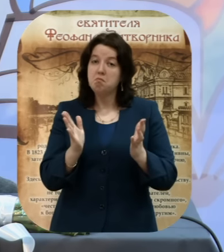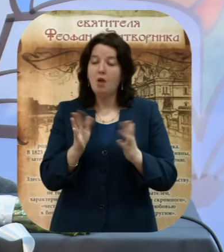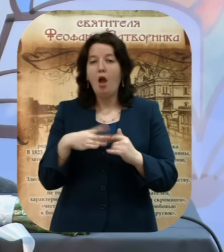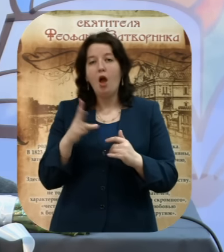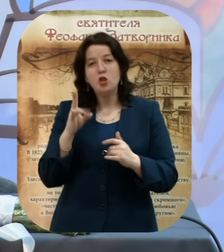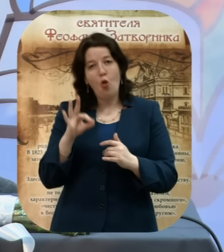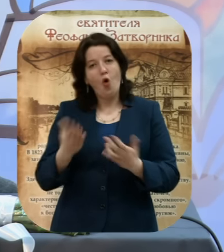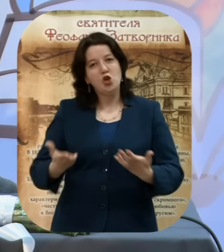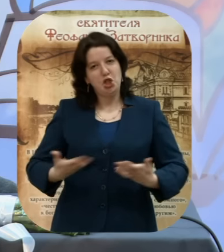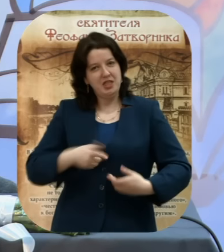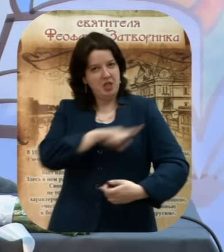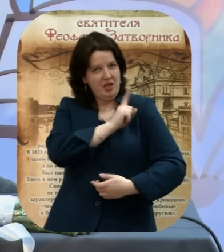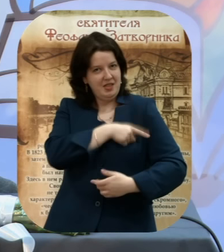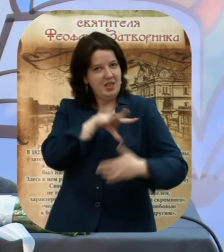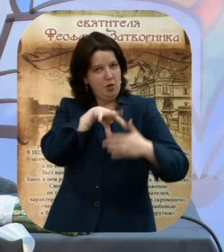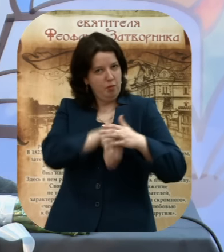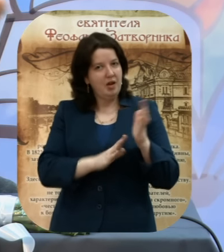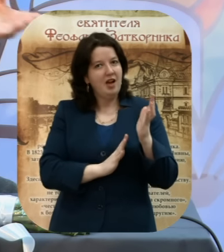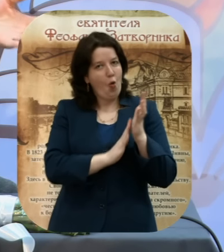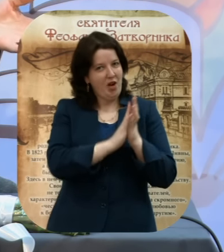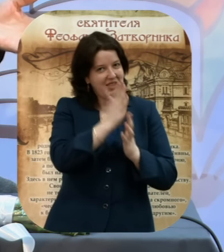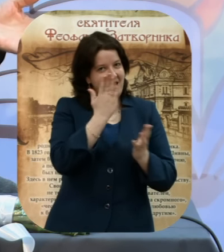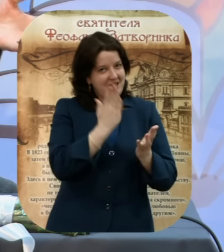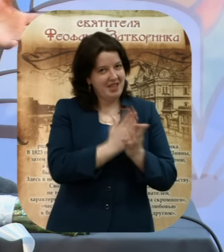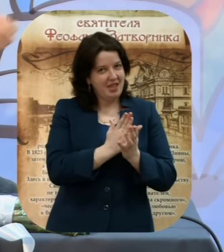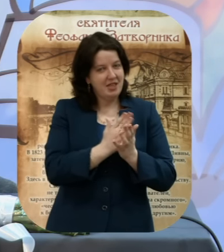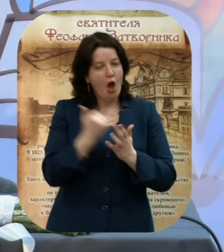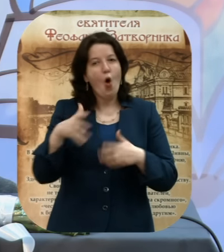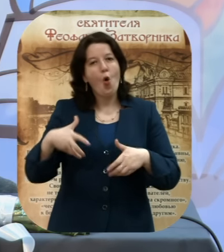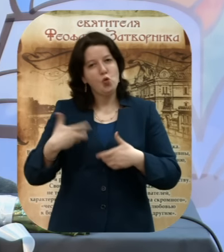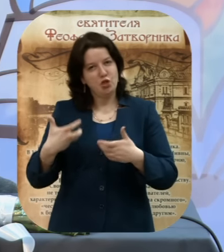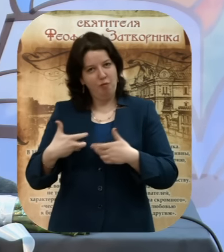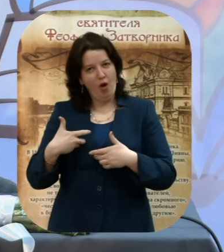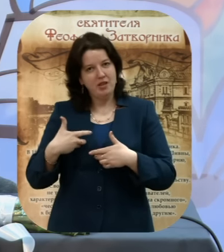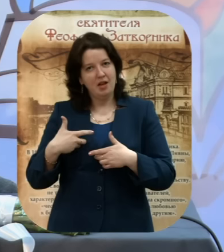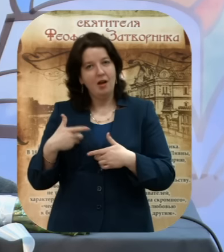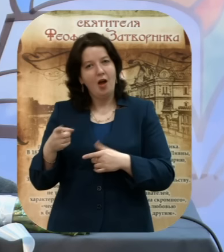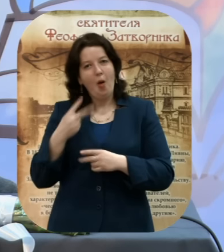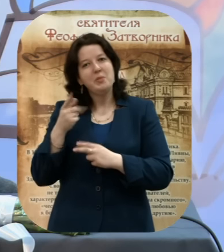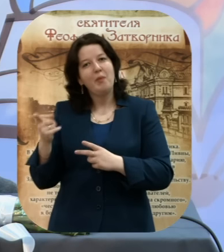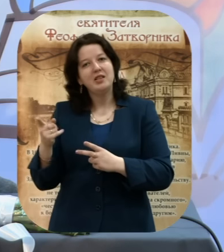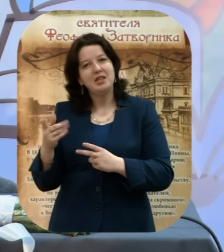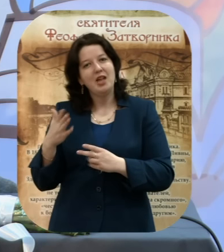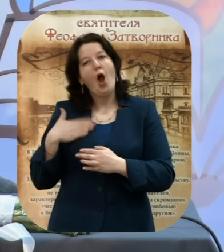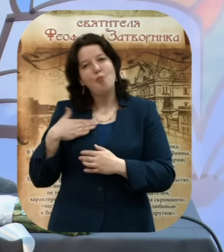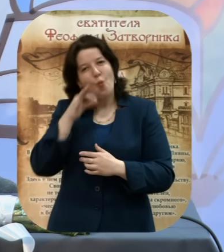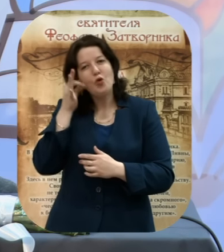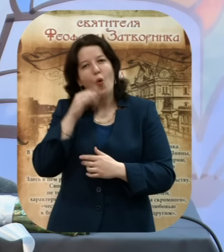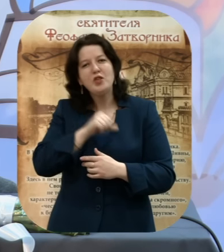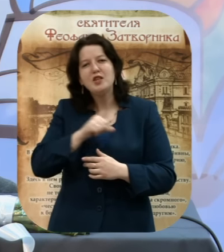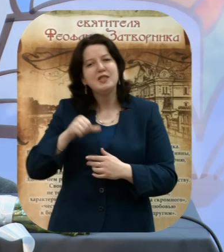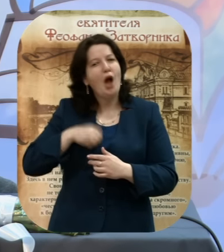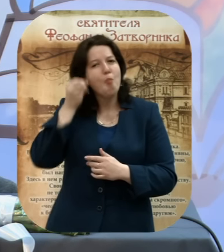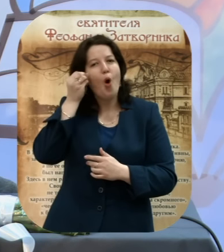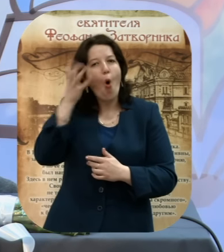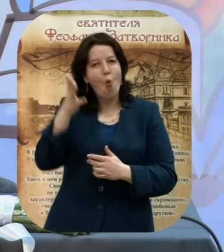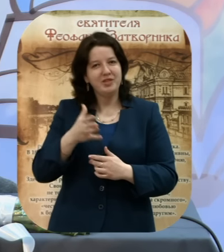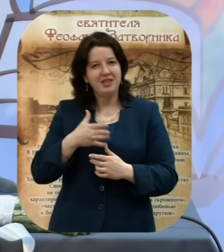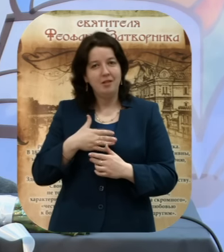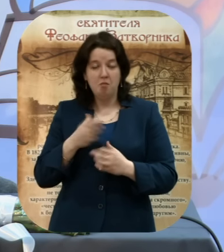животных, посмотрите, мой котик самый умный. Вот, еще бы. Посмотрите, сколько